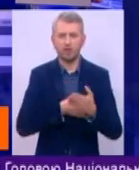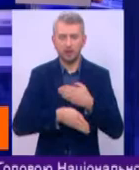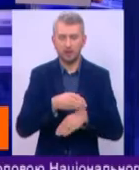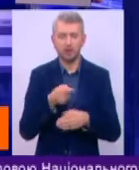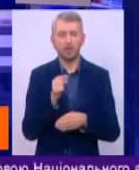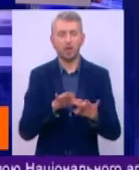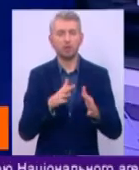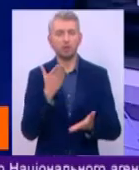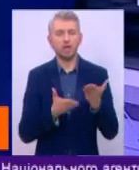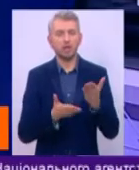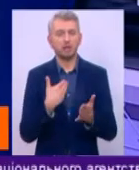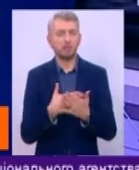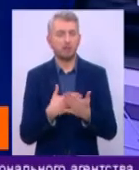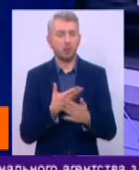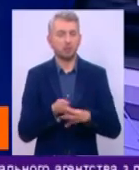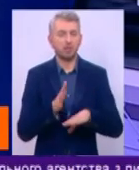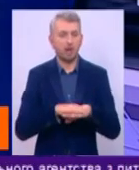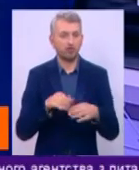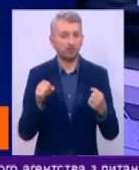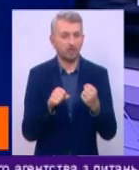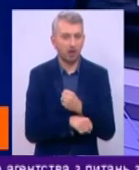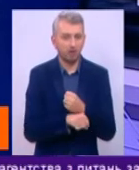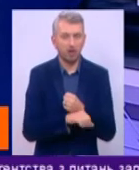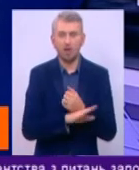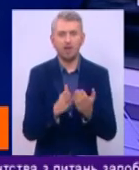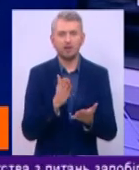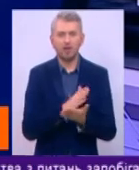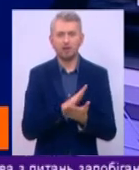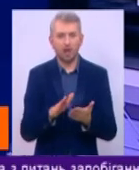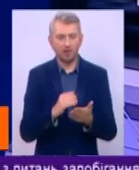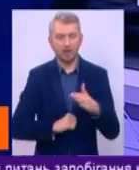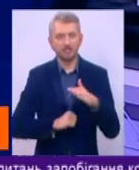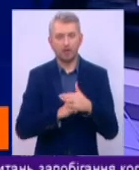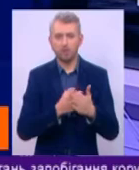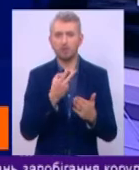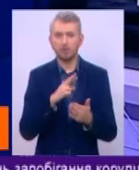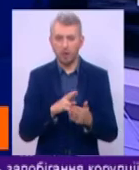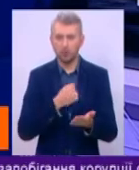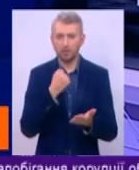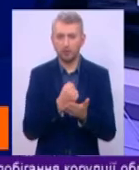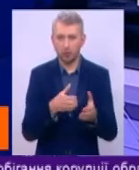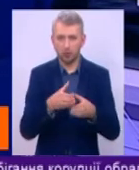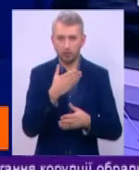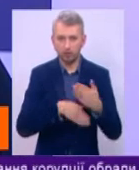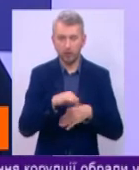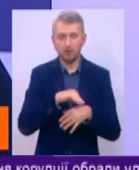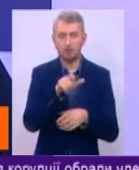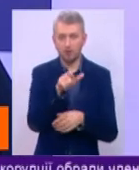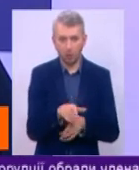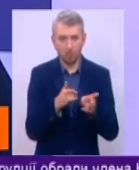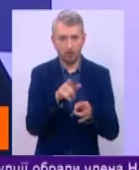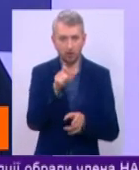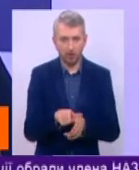тех случаях, если, предположим, тяжесть травмы не является основанием для установления группы инвалидности, больной или